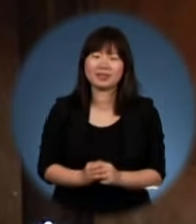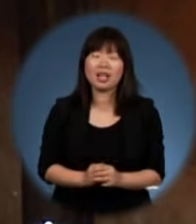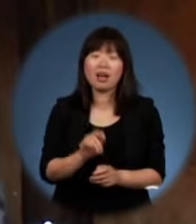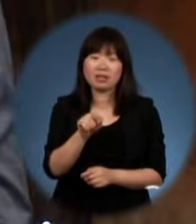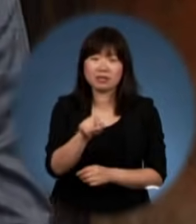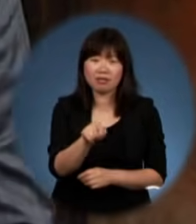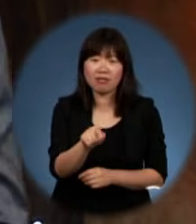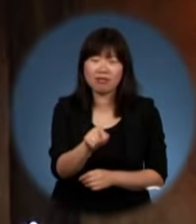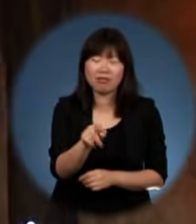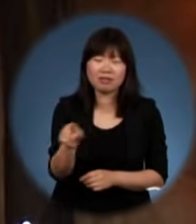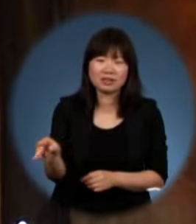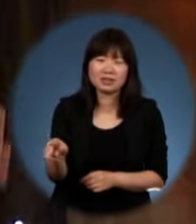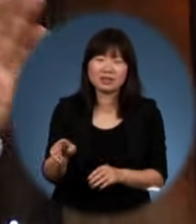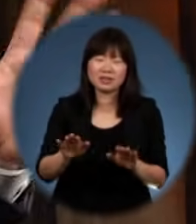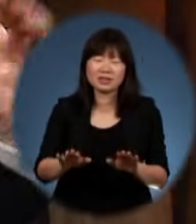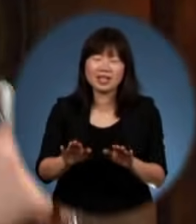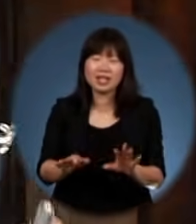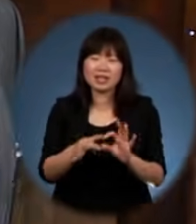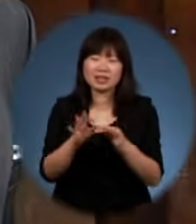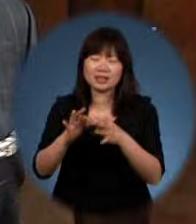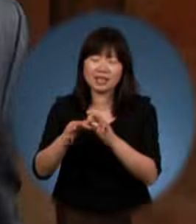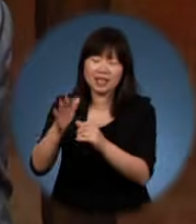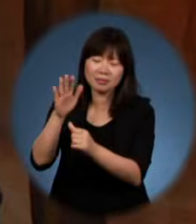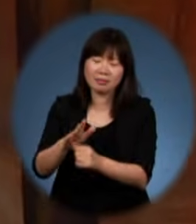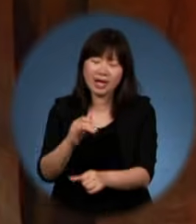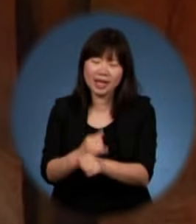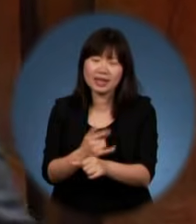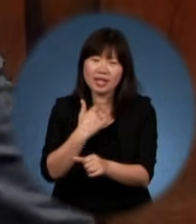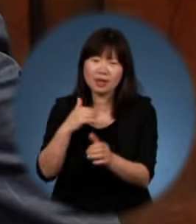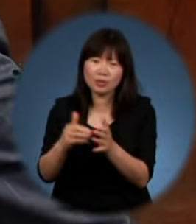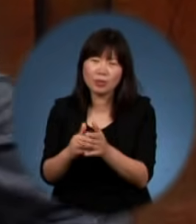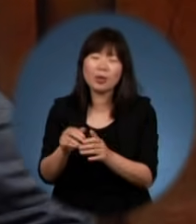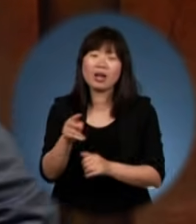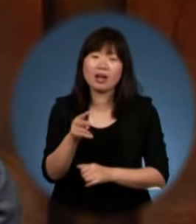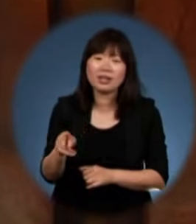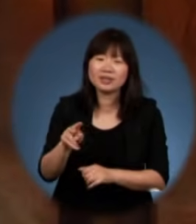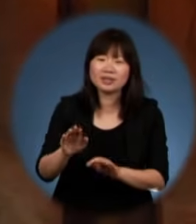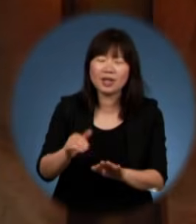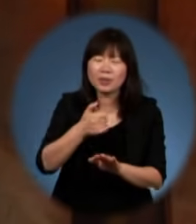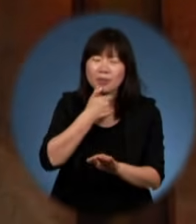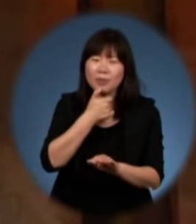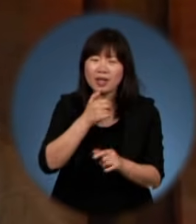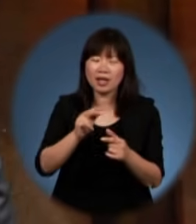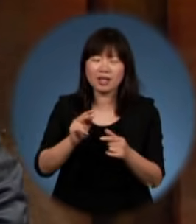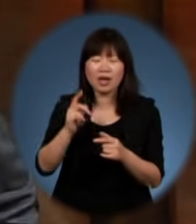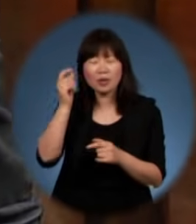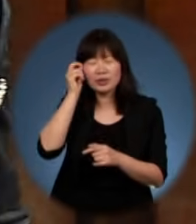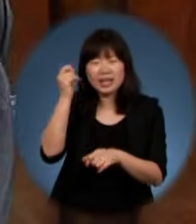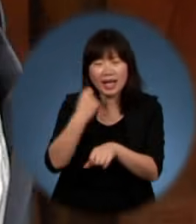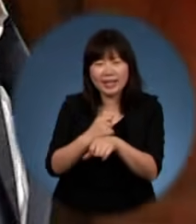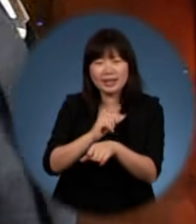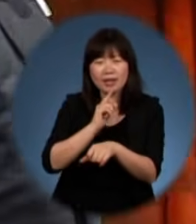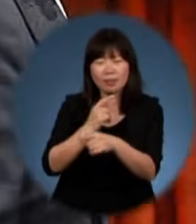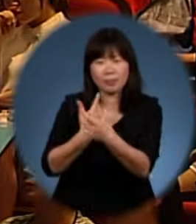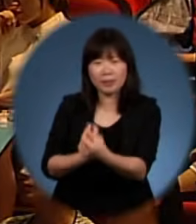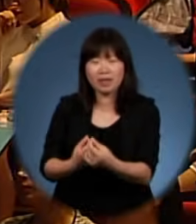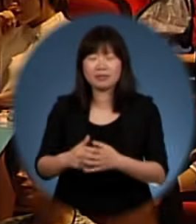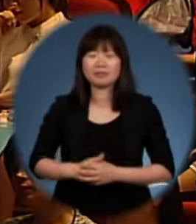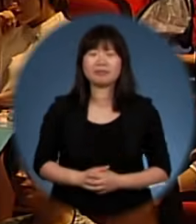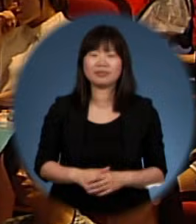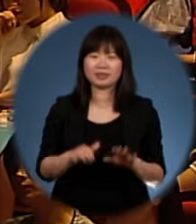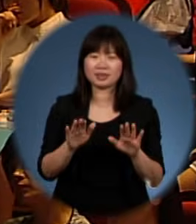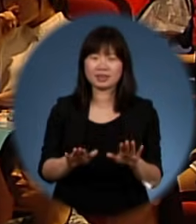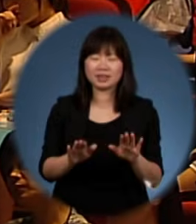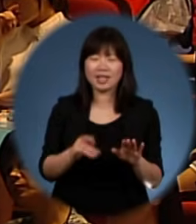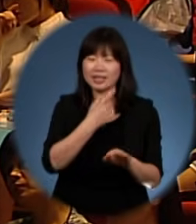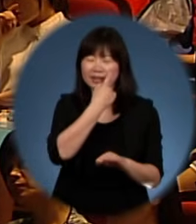바로 그것이 에 그리스가 실패했던 부분이고 바로 그것이 로마가 위대해 진 점이었다 는 것입니다 자